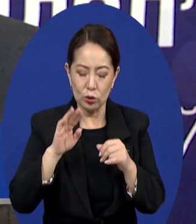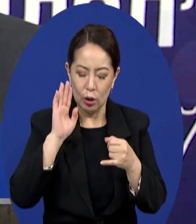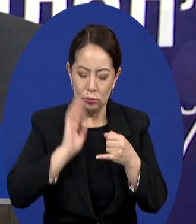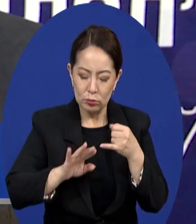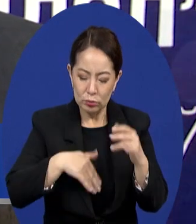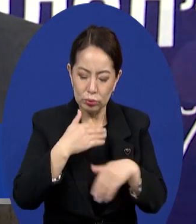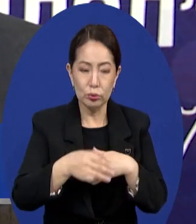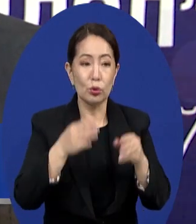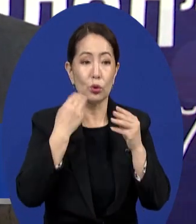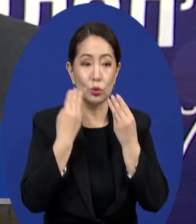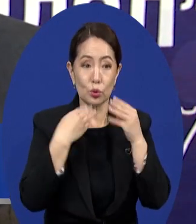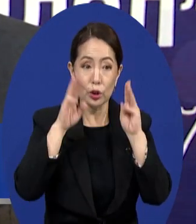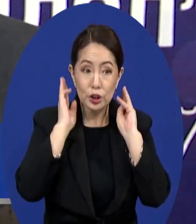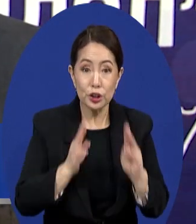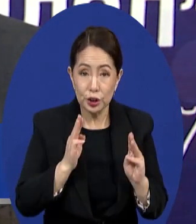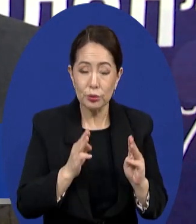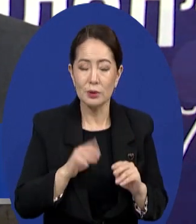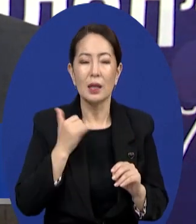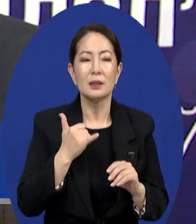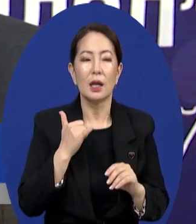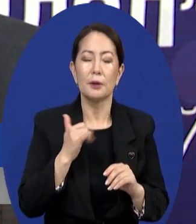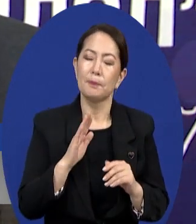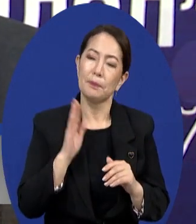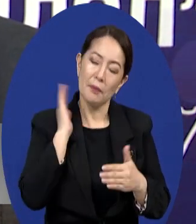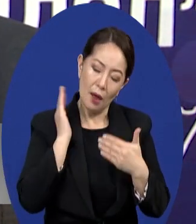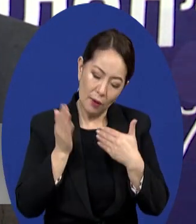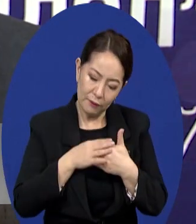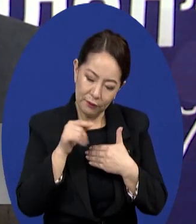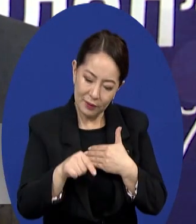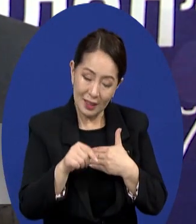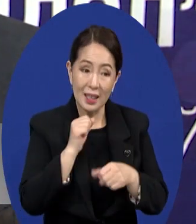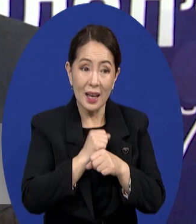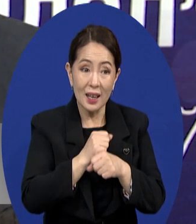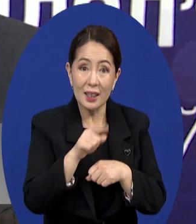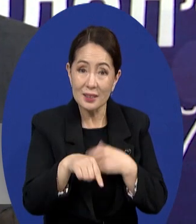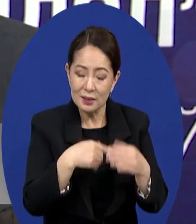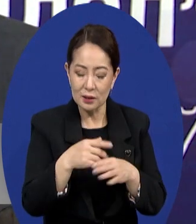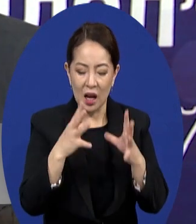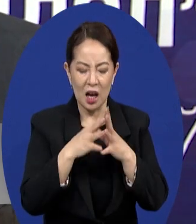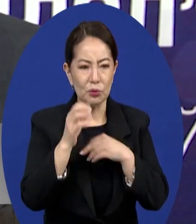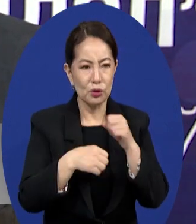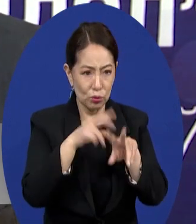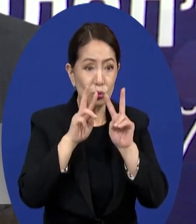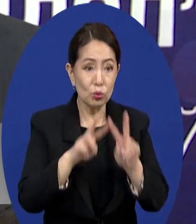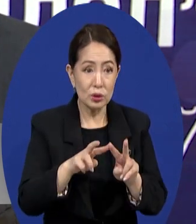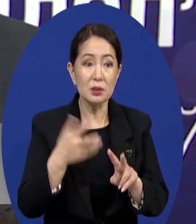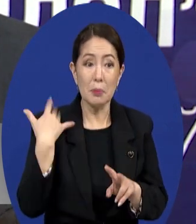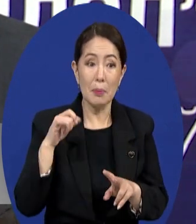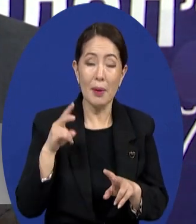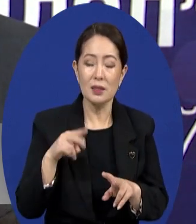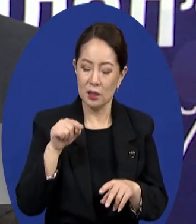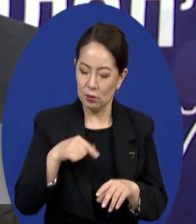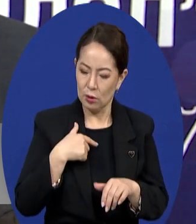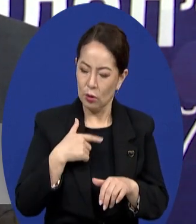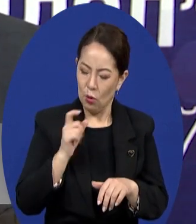шийдвэрлэгч. Зарим авилга албан тушаалын хэрэгүүд өмнө нь 10 гаруй жил үргэлжилдэг тийм зүү тогтлууд байсан. Тэгэхээр энэ бол нэгдүгээр